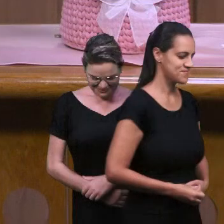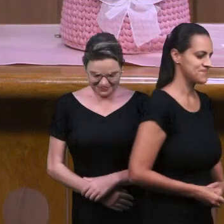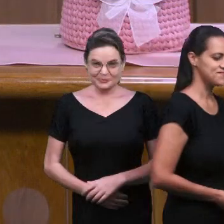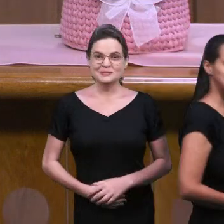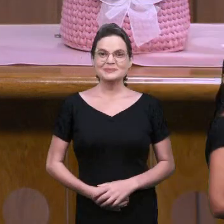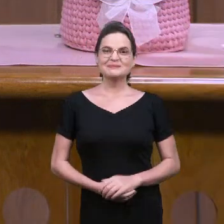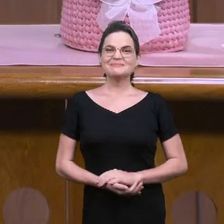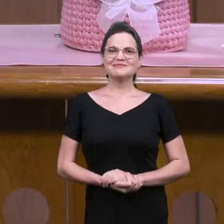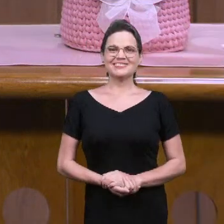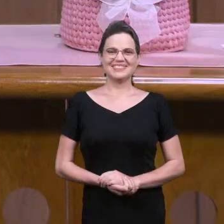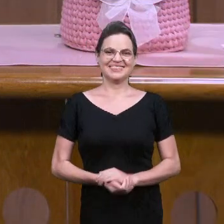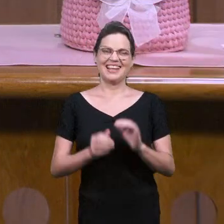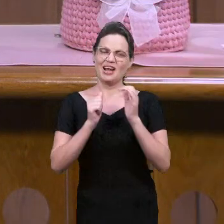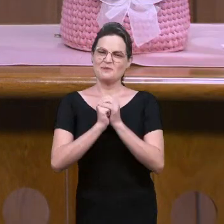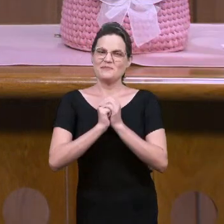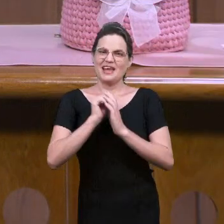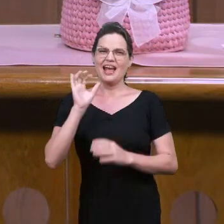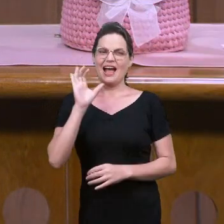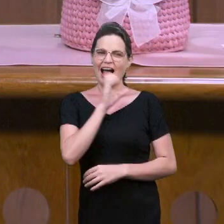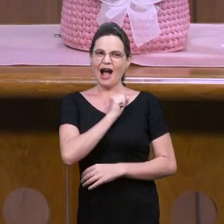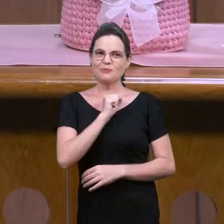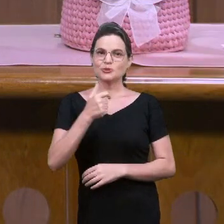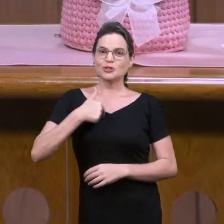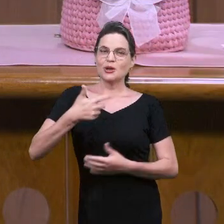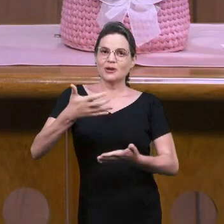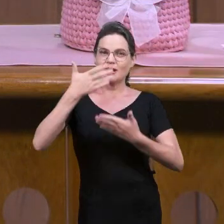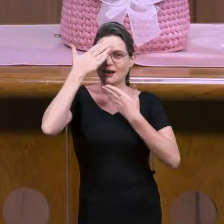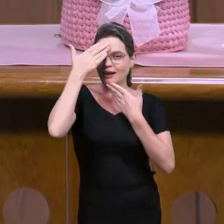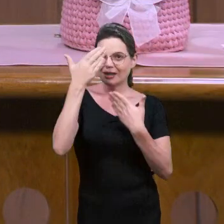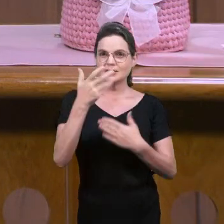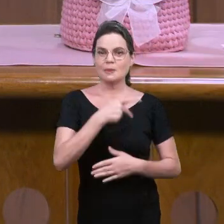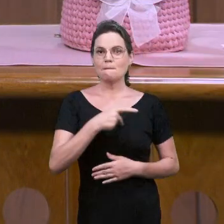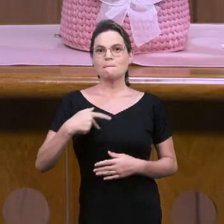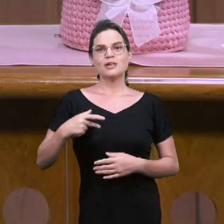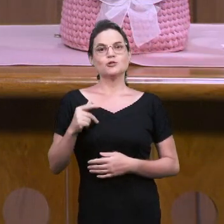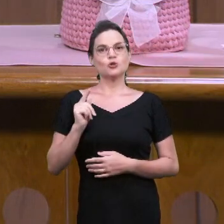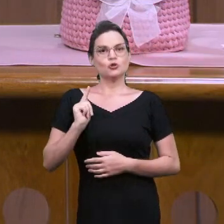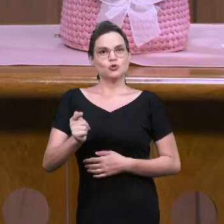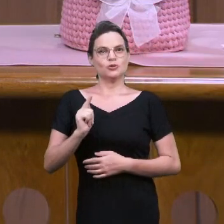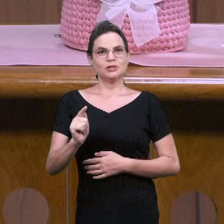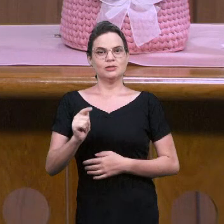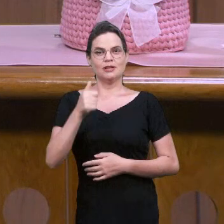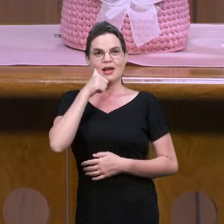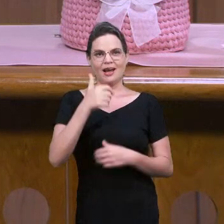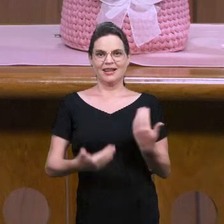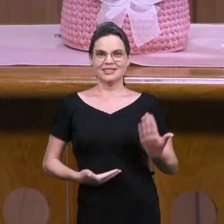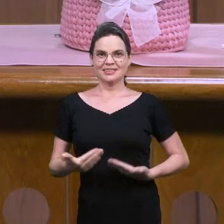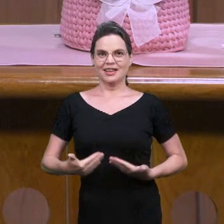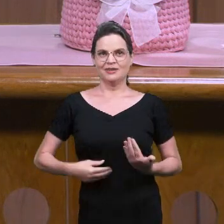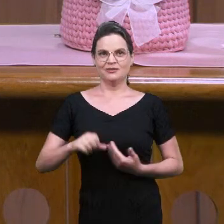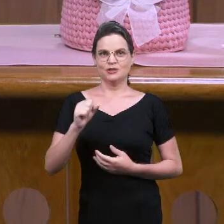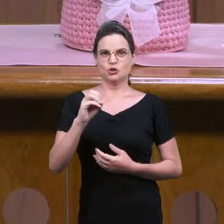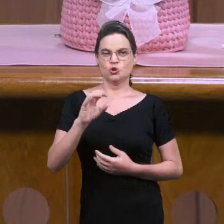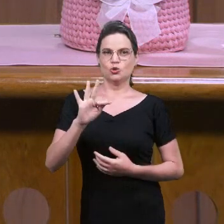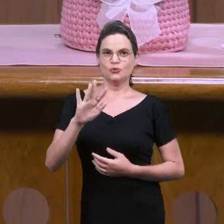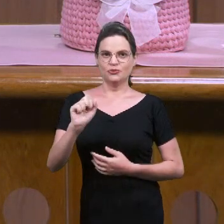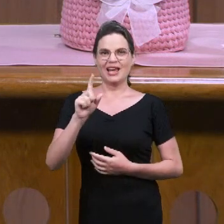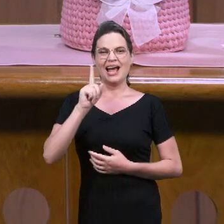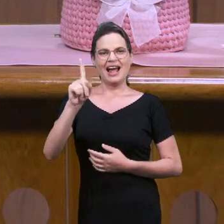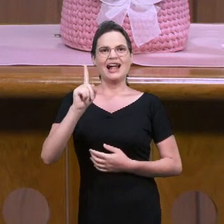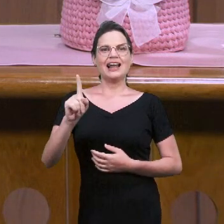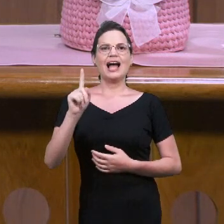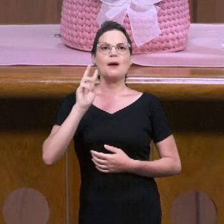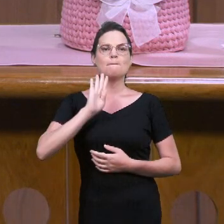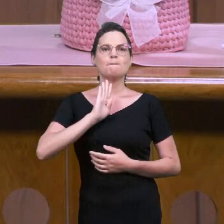Josias. Rapidement, une parole pour remercier donc la sœur Sophie Vitoria de